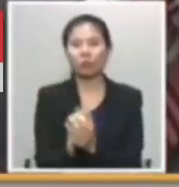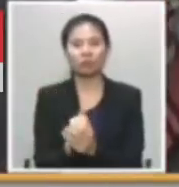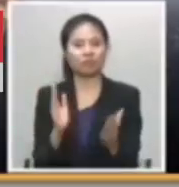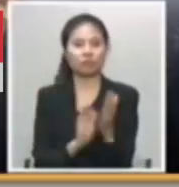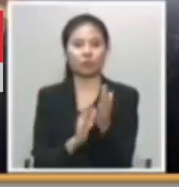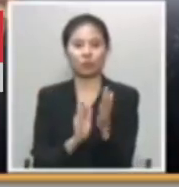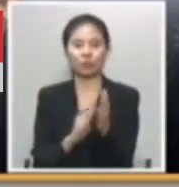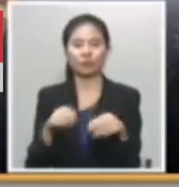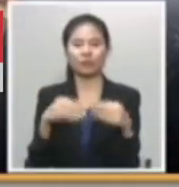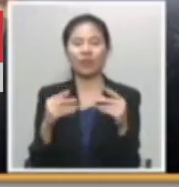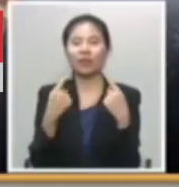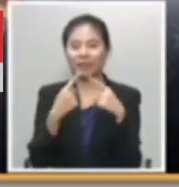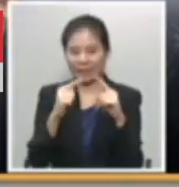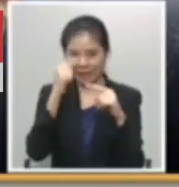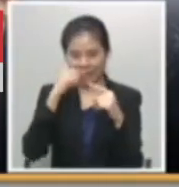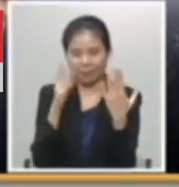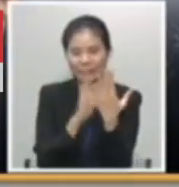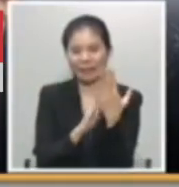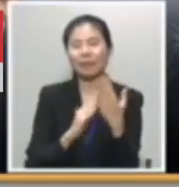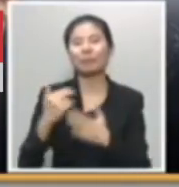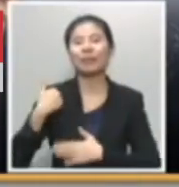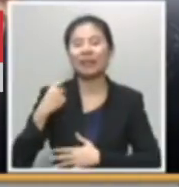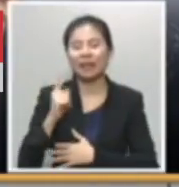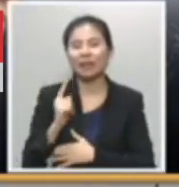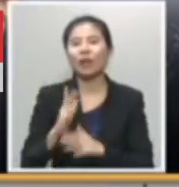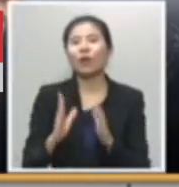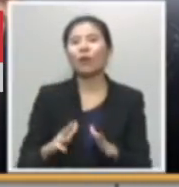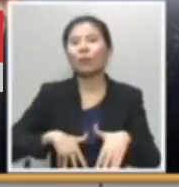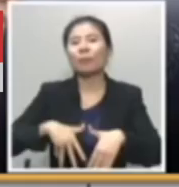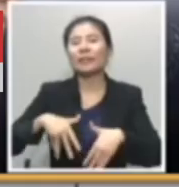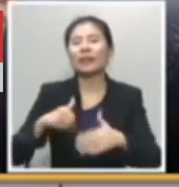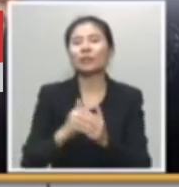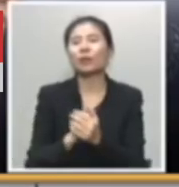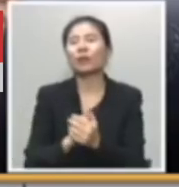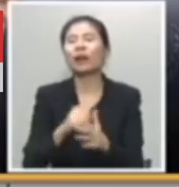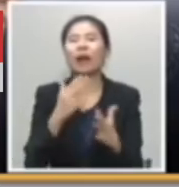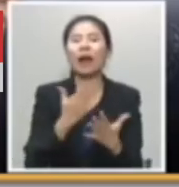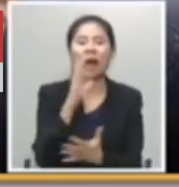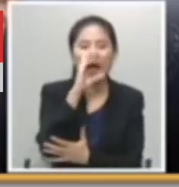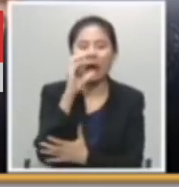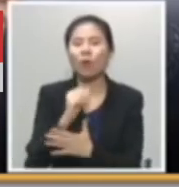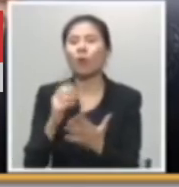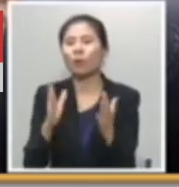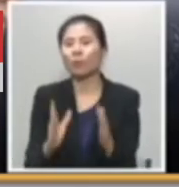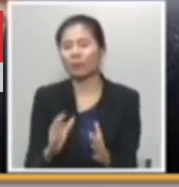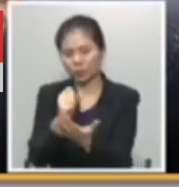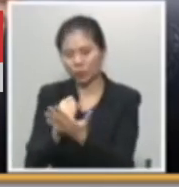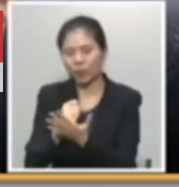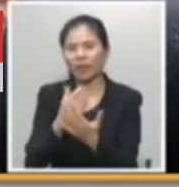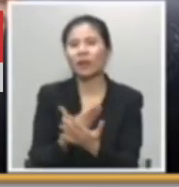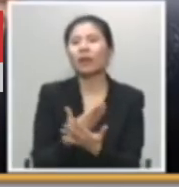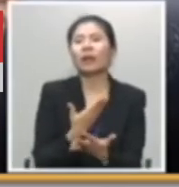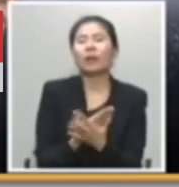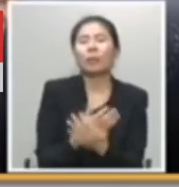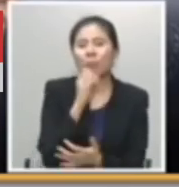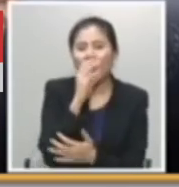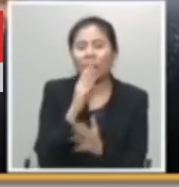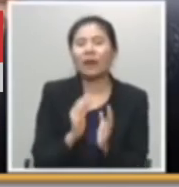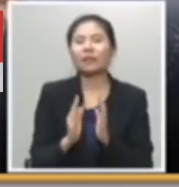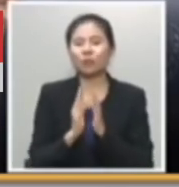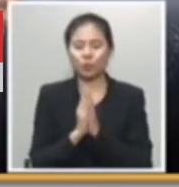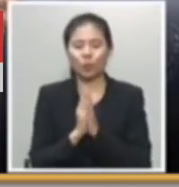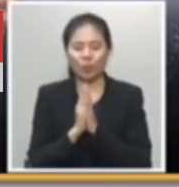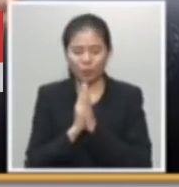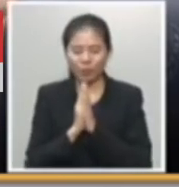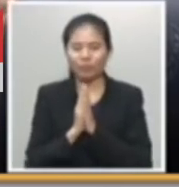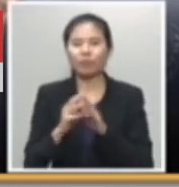ไงครับผมอ่านให้ฟังเลยก็ได้นะครับประชาชนไร้ที่พึ่งรองบประมาณให้สวดมนต์รอรับบริจ